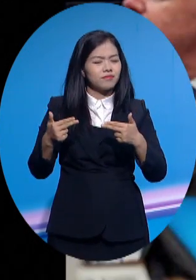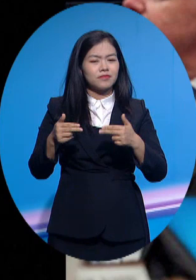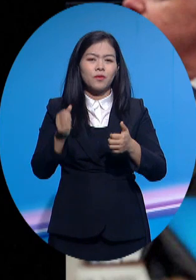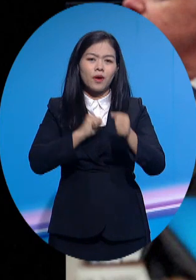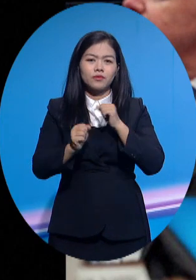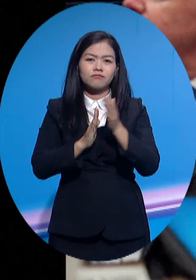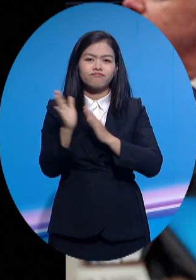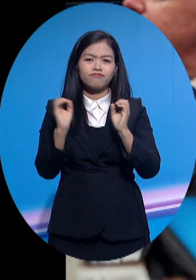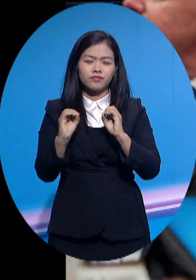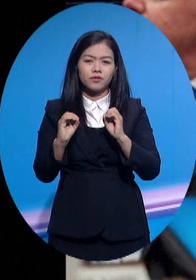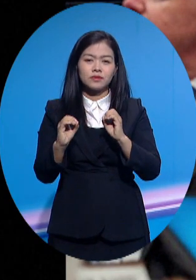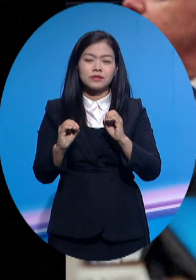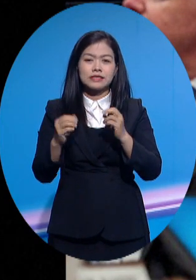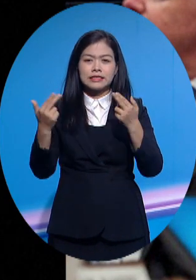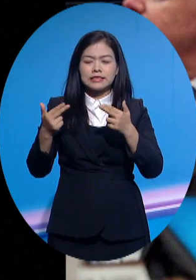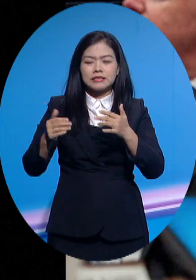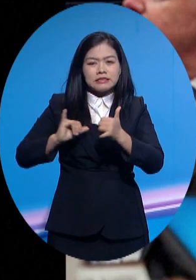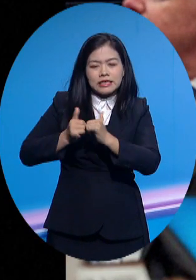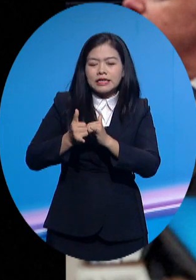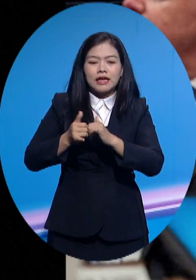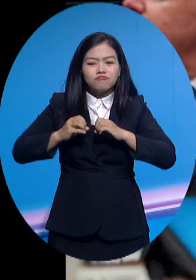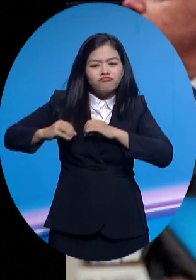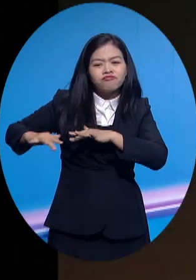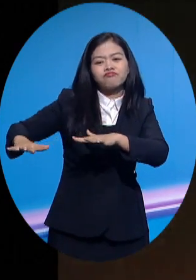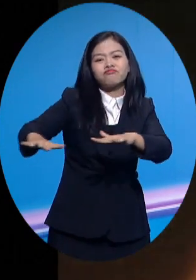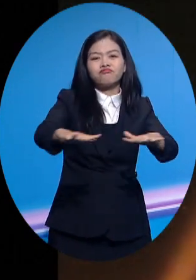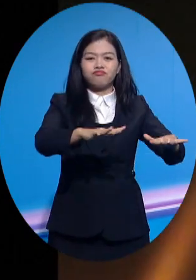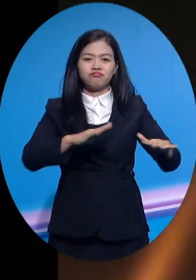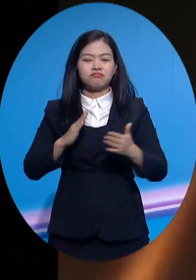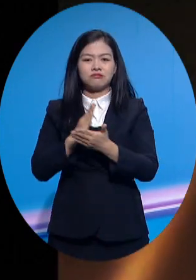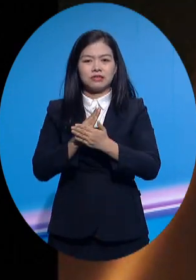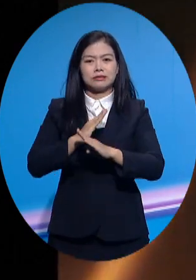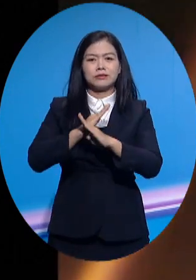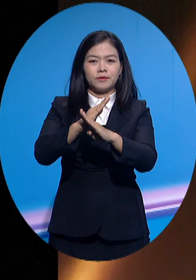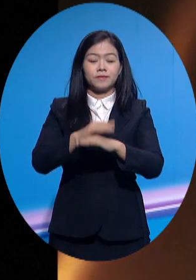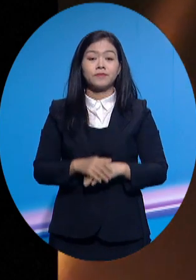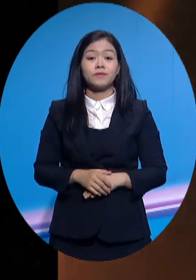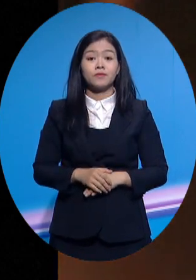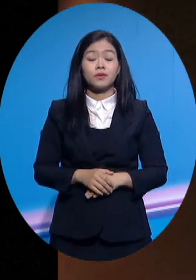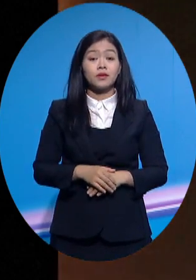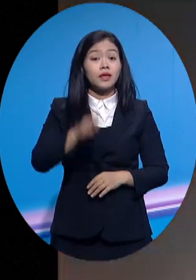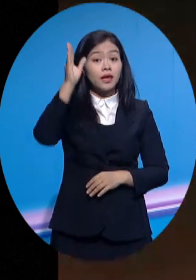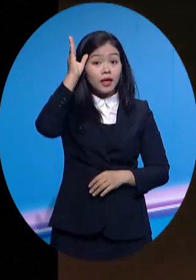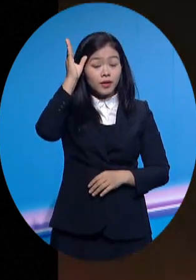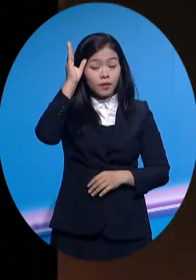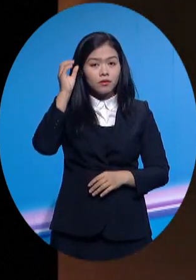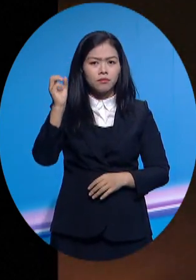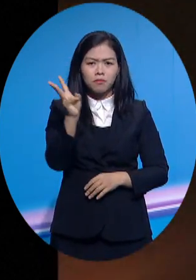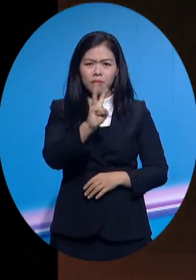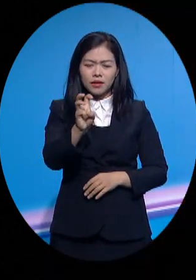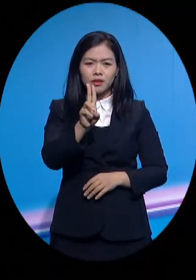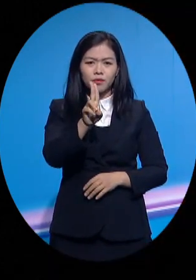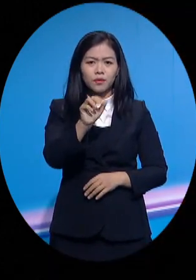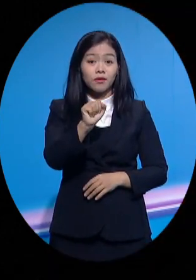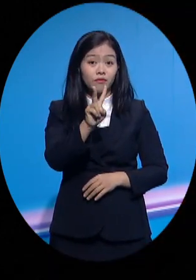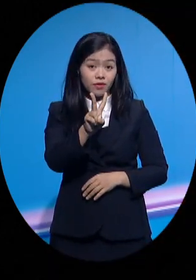tại Trung Đông vào đêm 13 tháng 4 lực lượng vệ binh cách mạng hồi giáo Iran đã phóng hơn 300 UAV và tên lửa nhằm vào